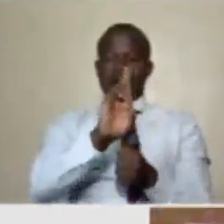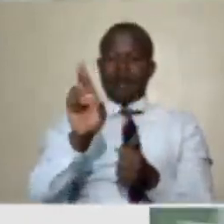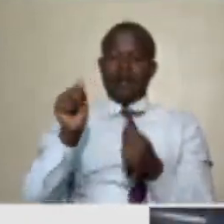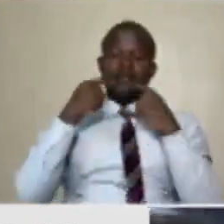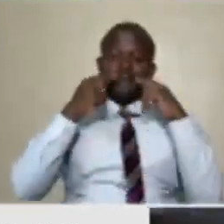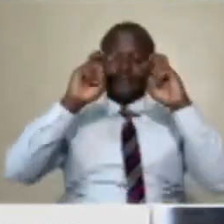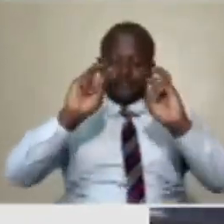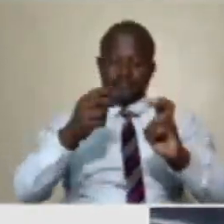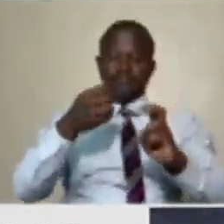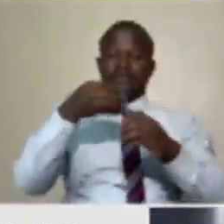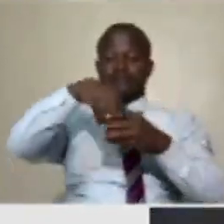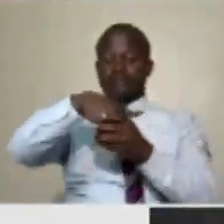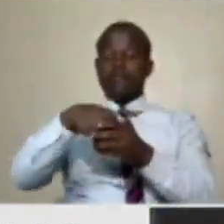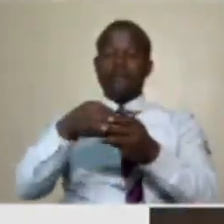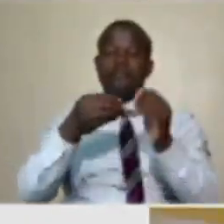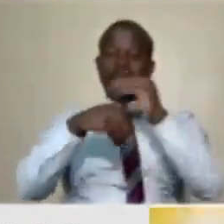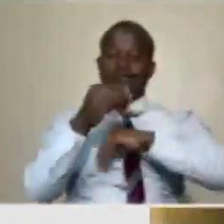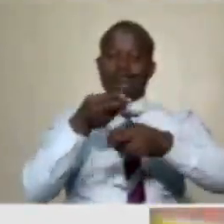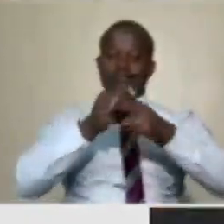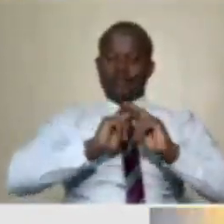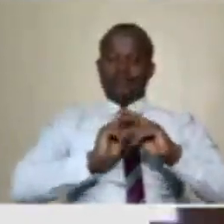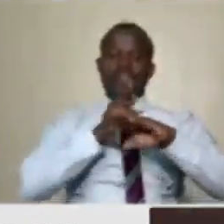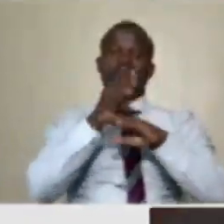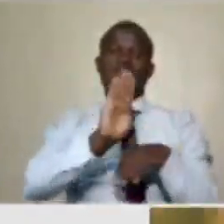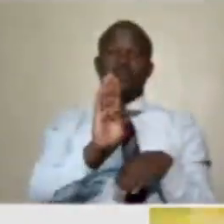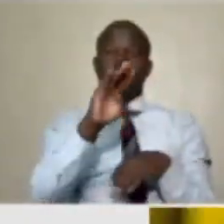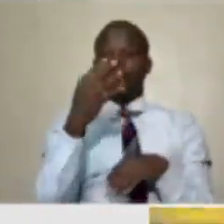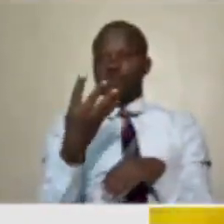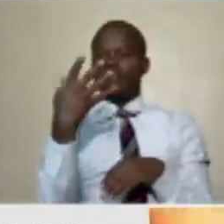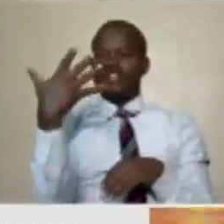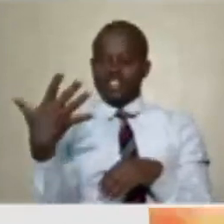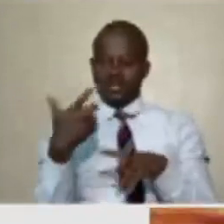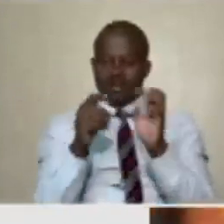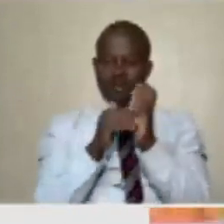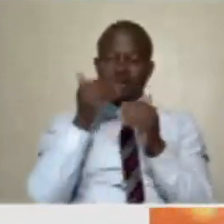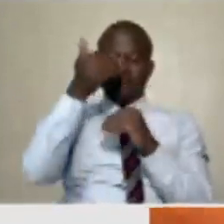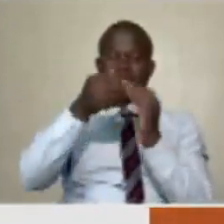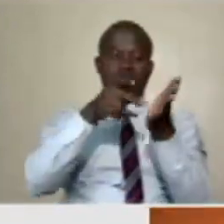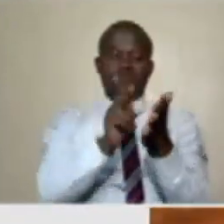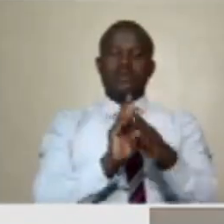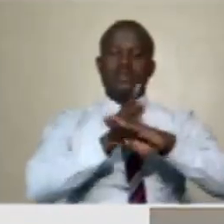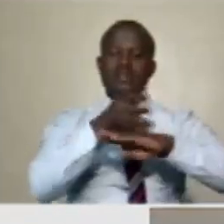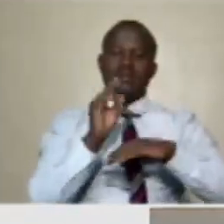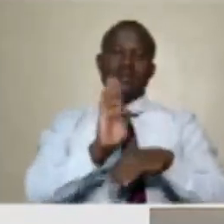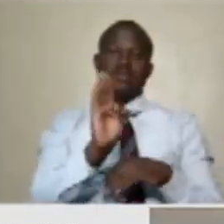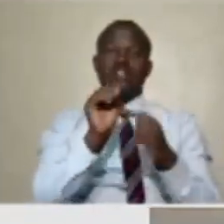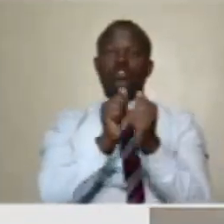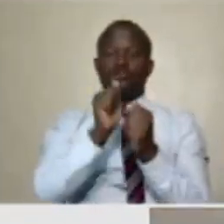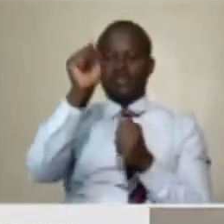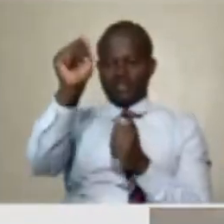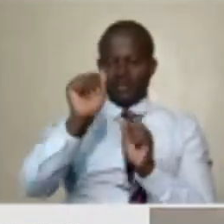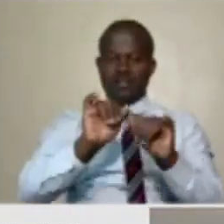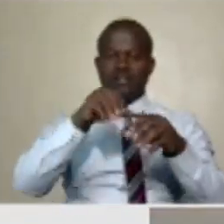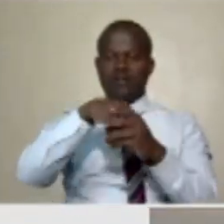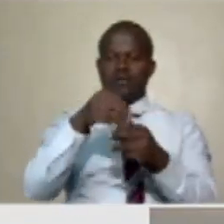ko cyari kikibereyemo abacuruza umwenda w'amafaranga asaga miliyari 45, ariko kiza kubishyura izirenga miliyari 15,